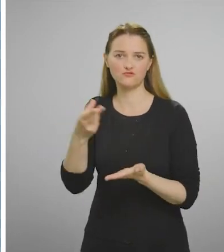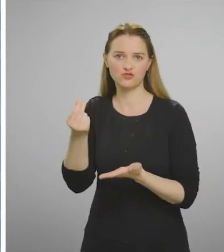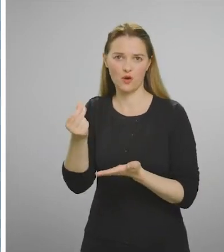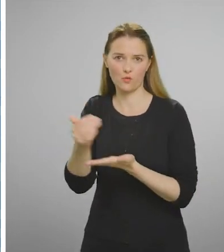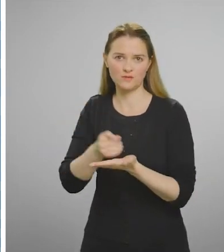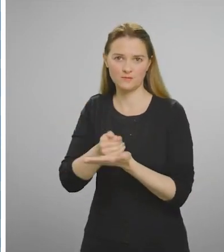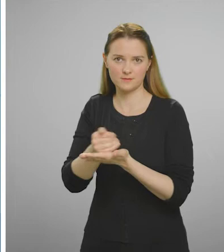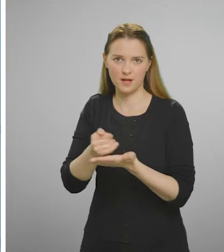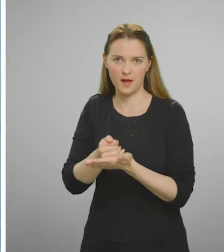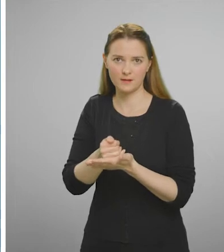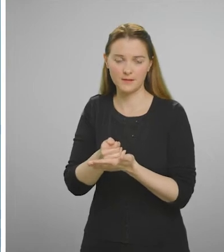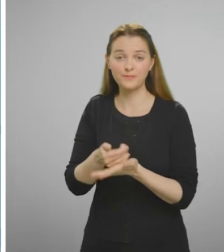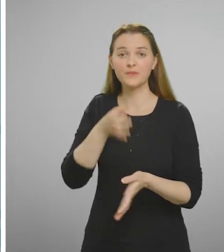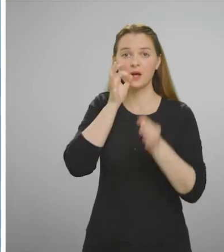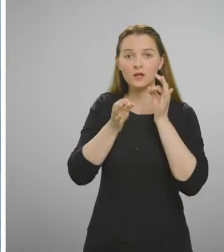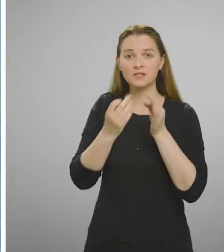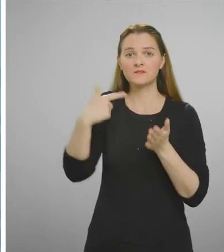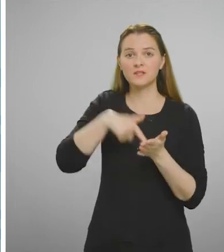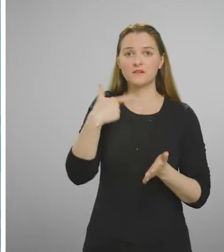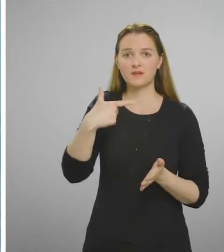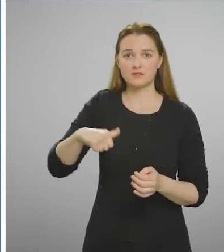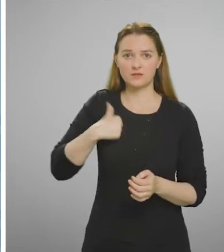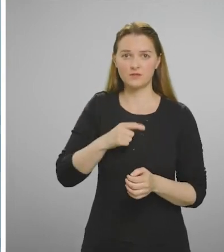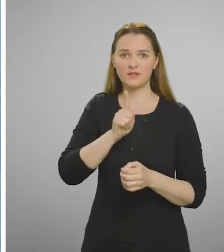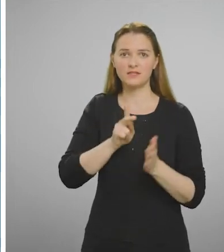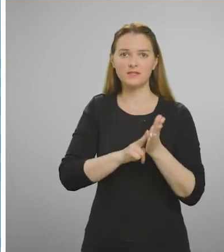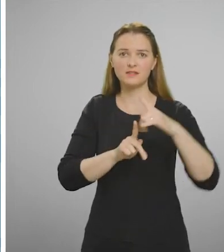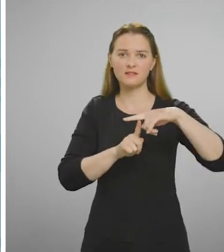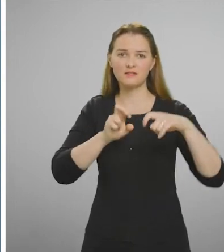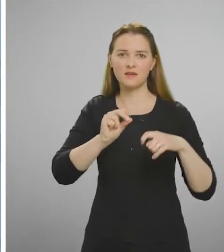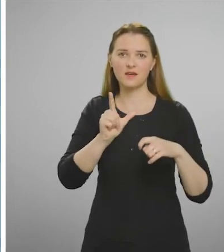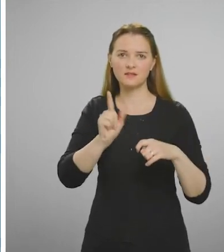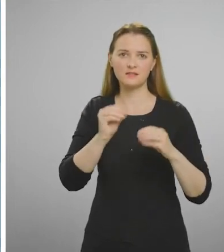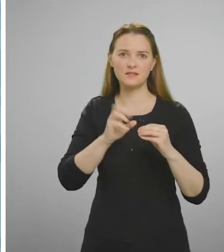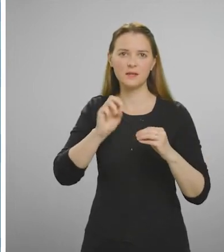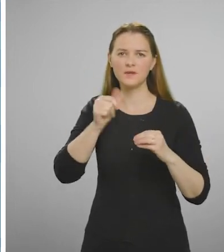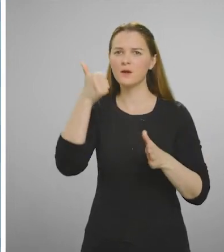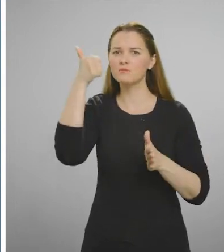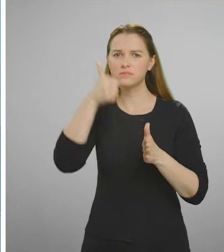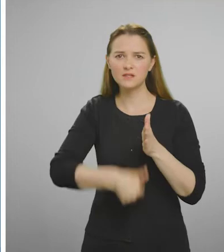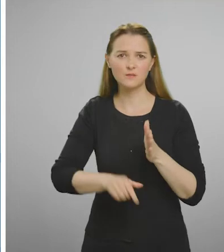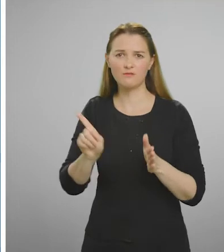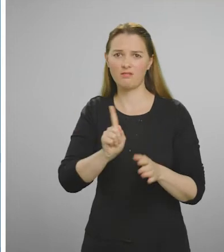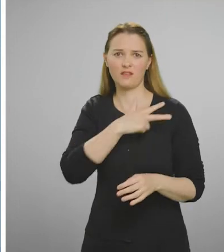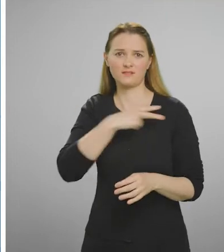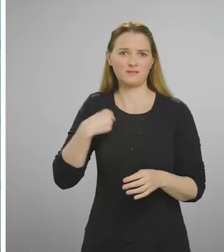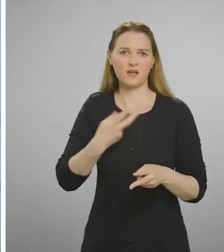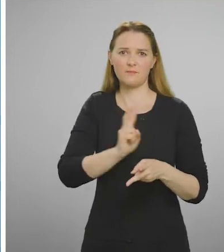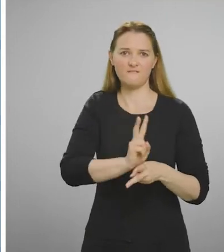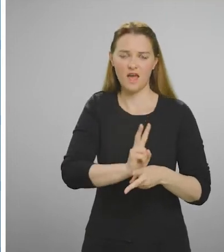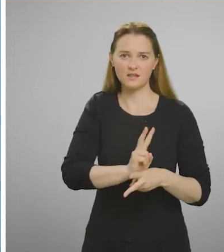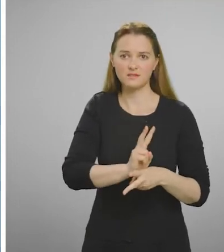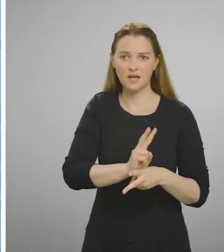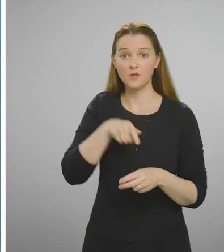14 tisuća kuna. U jesen 2020. Interliber se prvi put nakon niza godina nije održao na